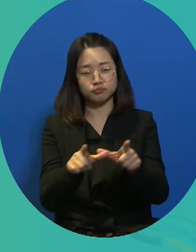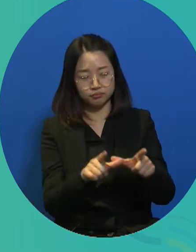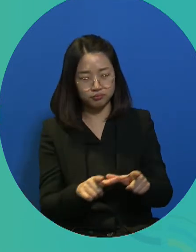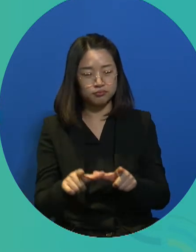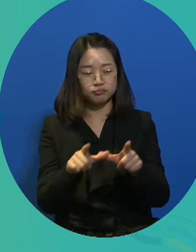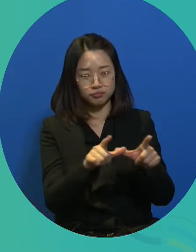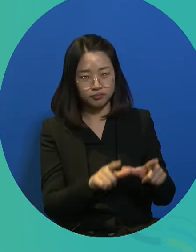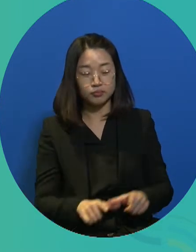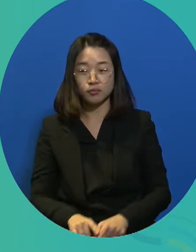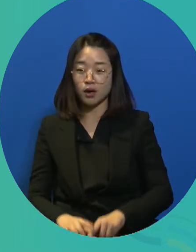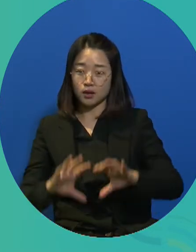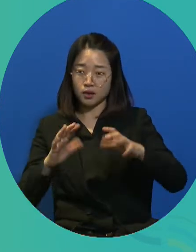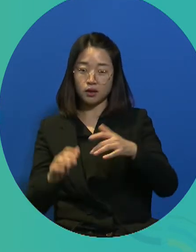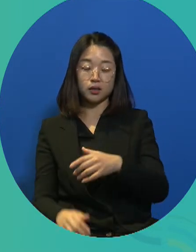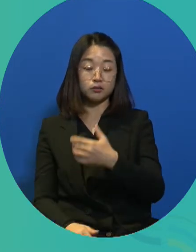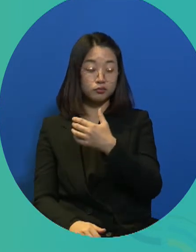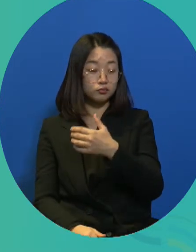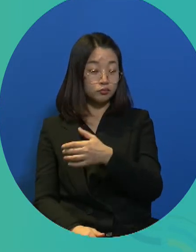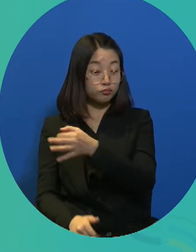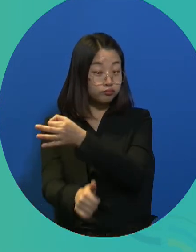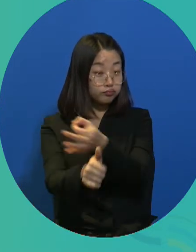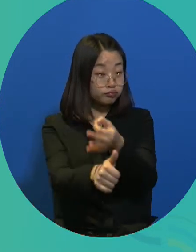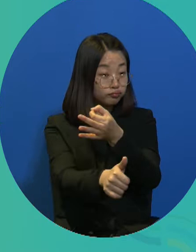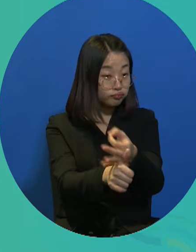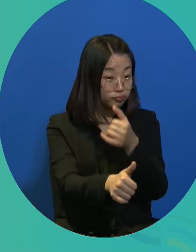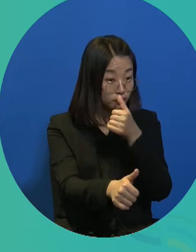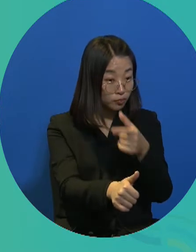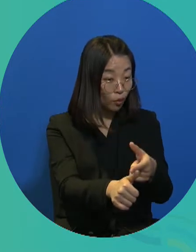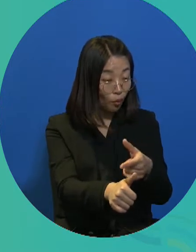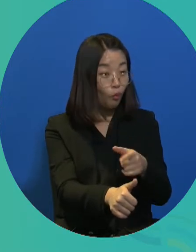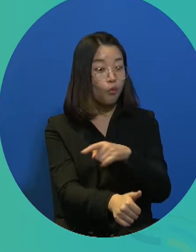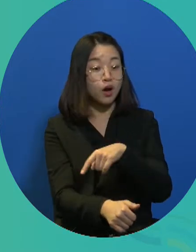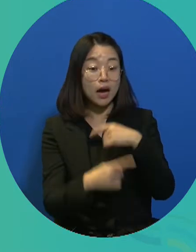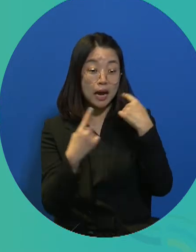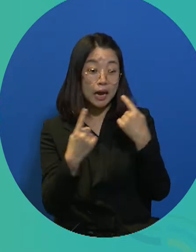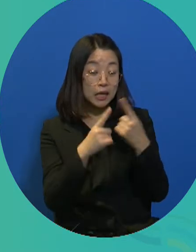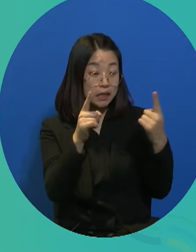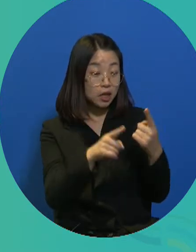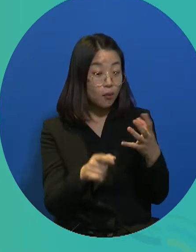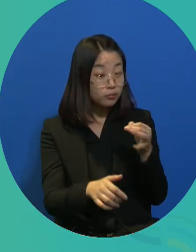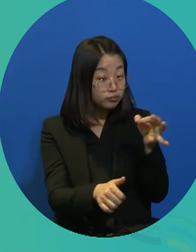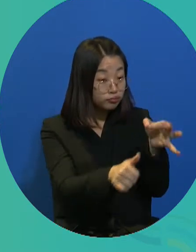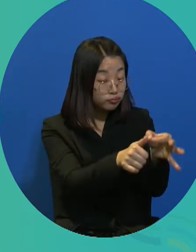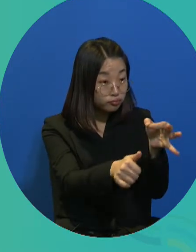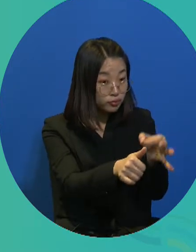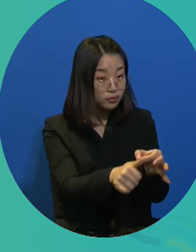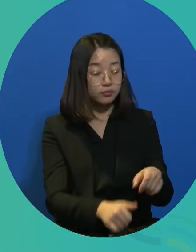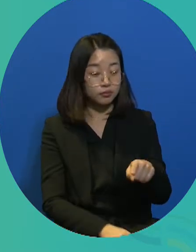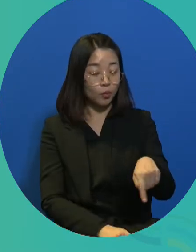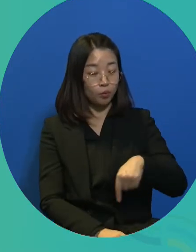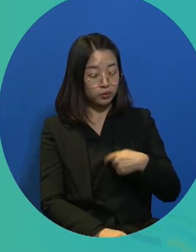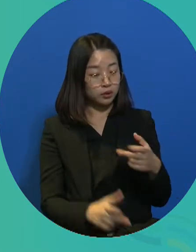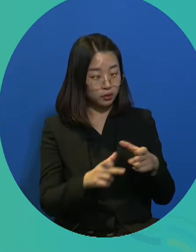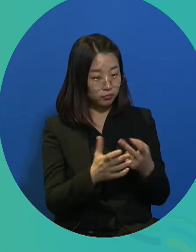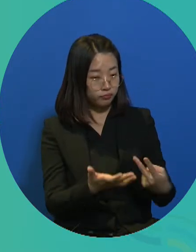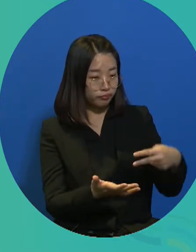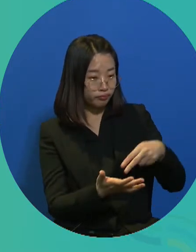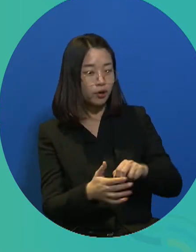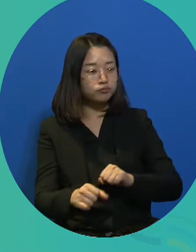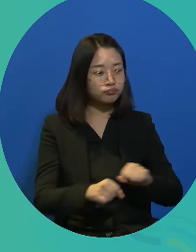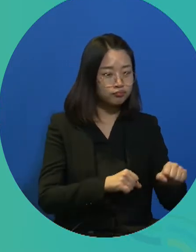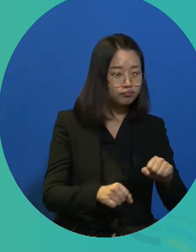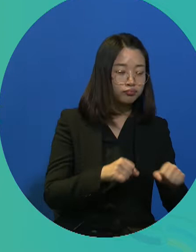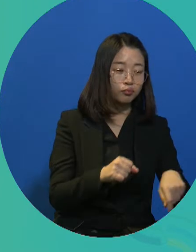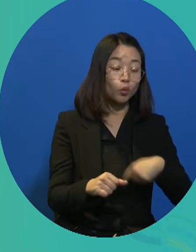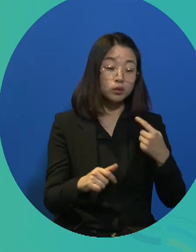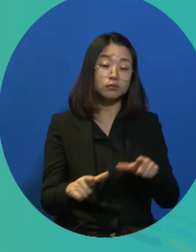지자체에서부터 이제 보조금을 받아서 개인 간호보조원에 수당을 지급을 하고, 그래서 저희가 자립적인 생활을 유지해